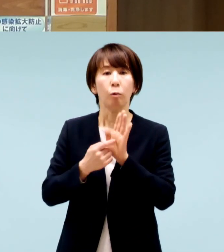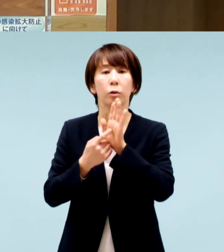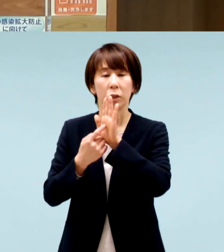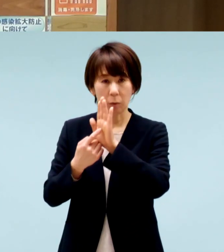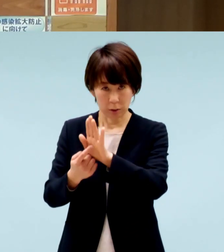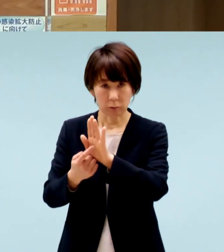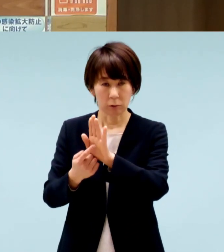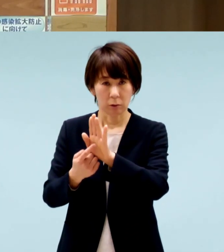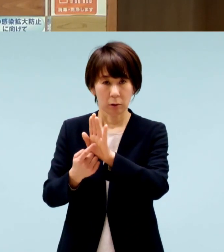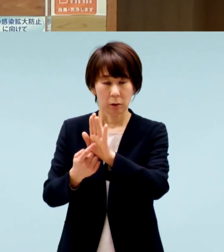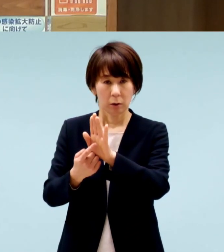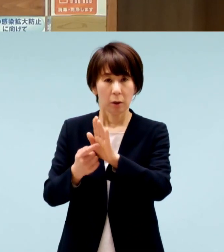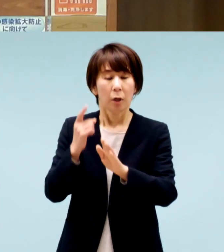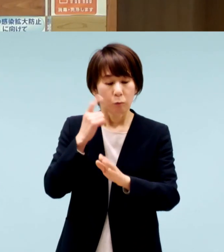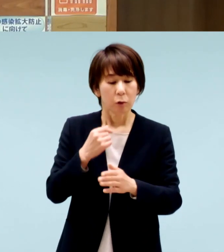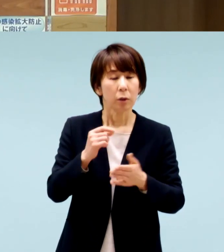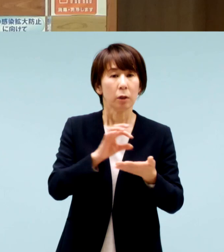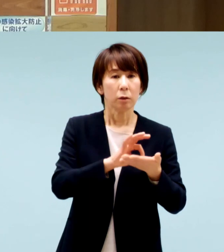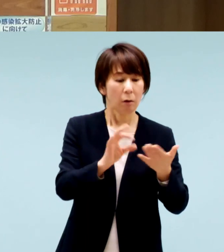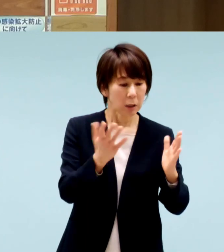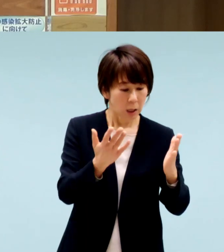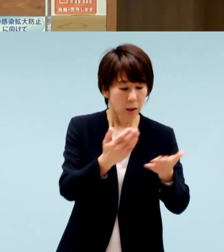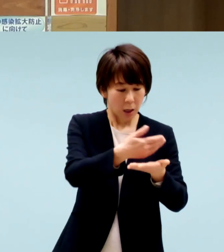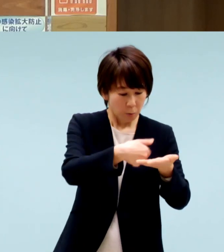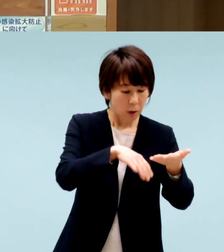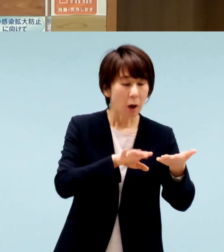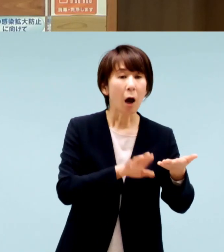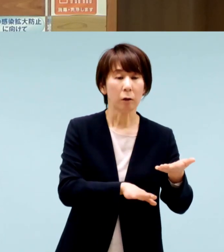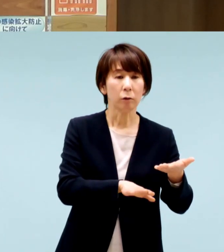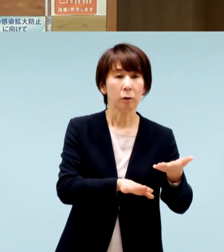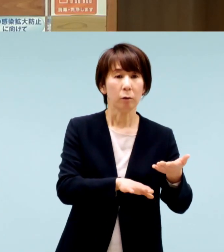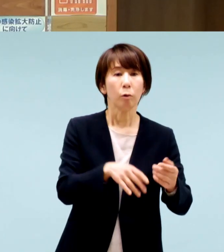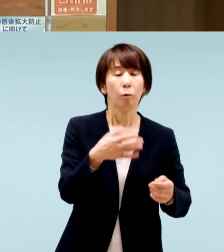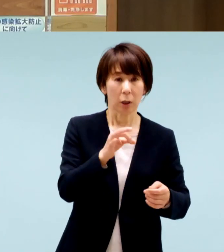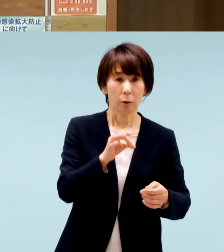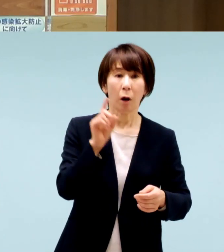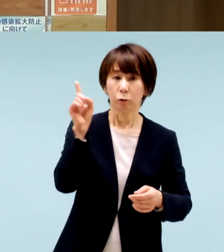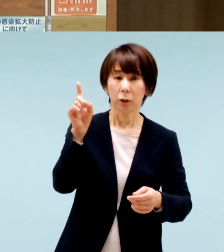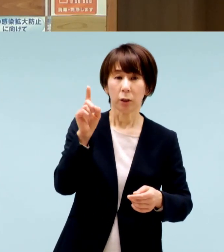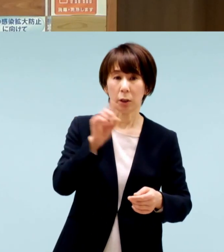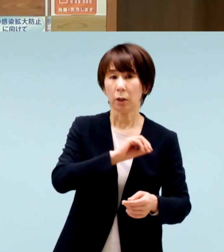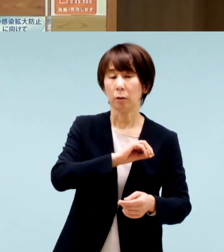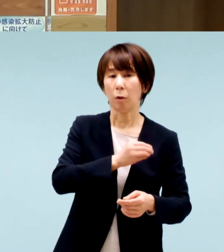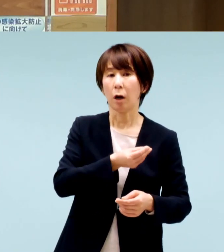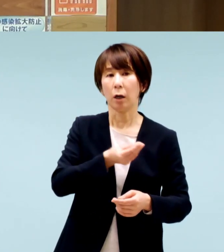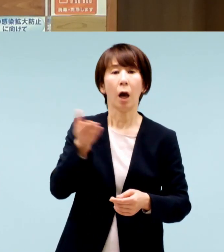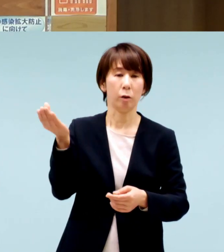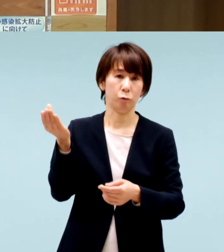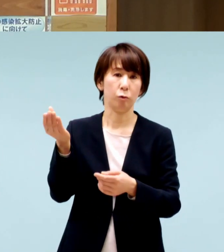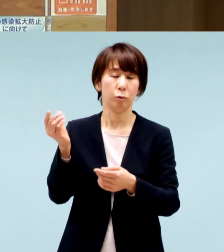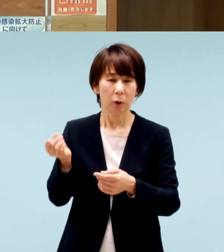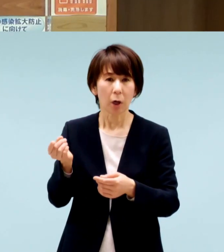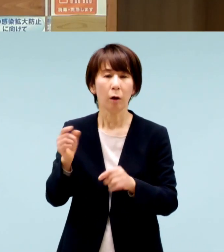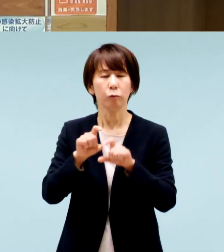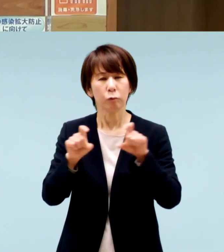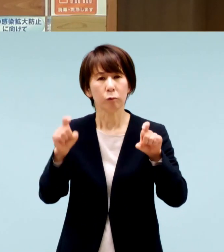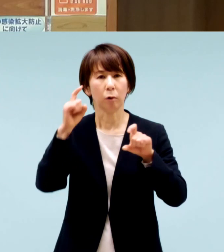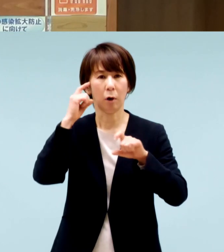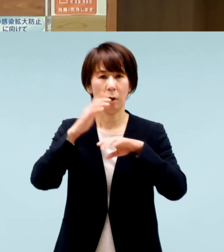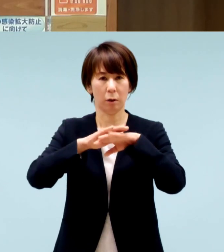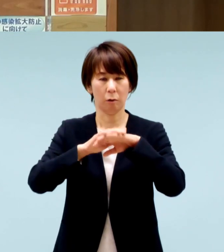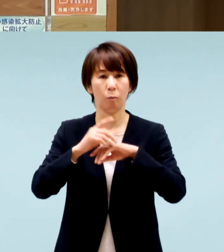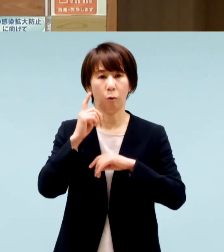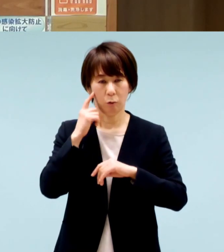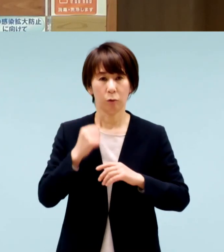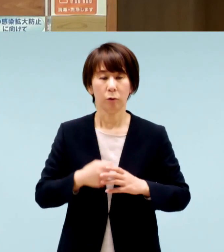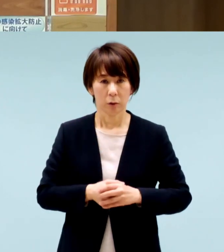まあ、使わなかったってことであれば、まあ、戻すとか、まあ、そういうのがまあ一般常識的な、まあ、価値観なんじゃないかなと思ってます。まあ、今回